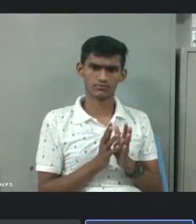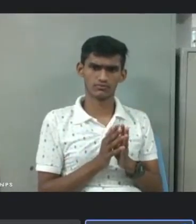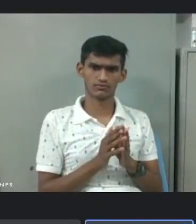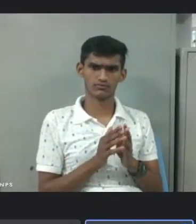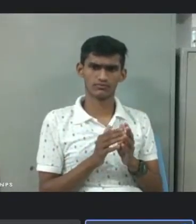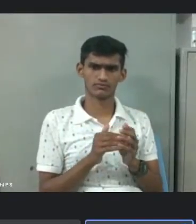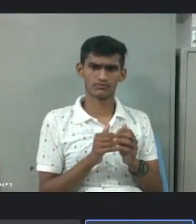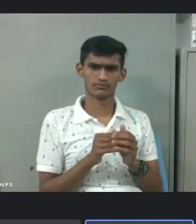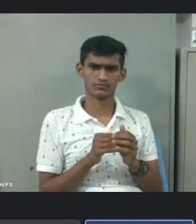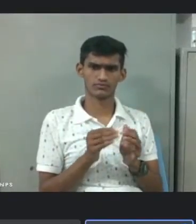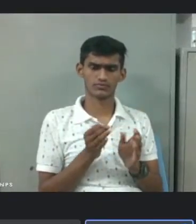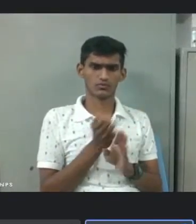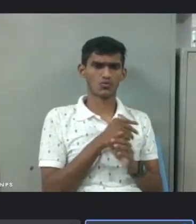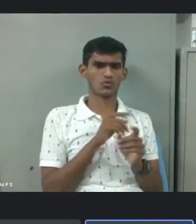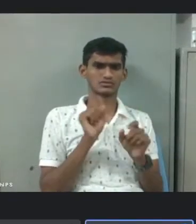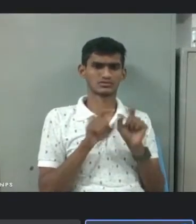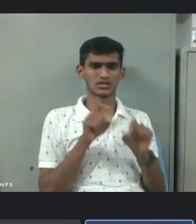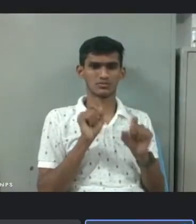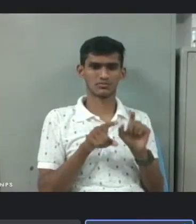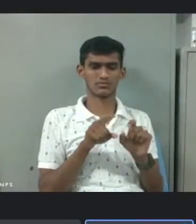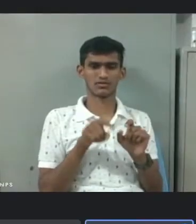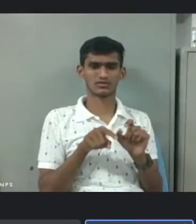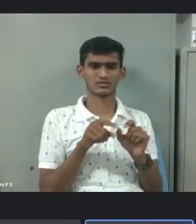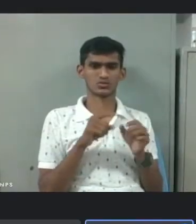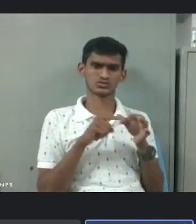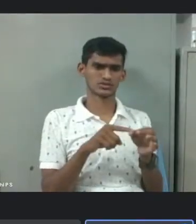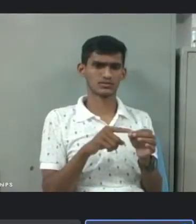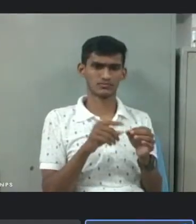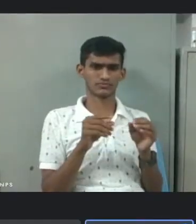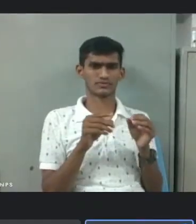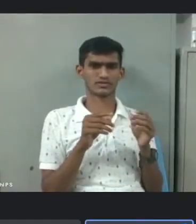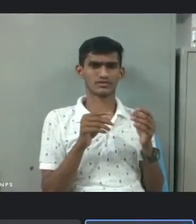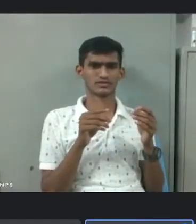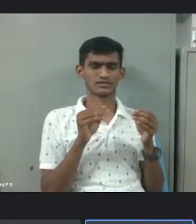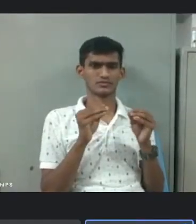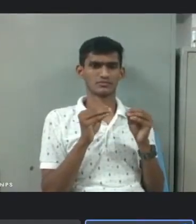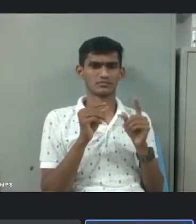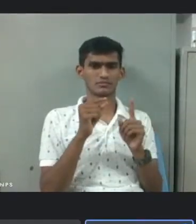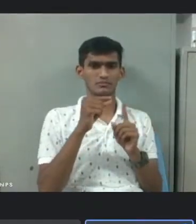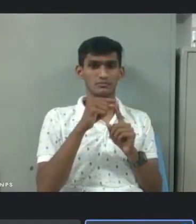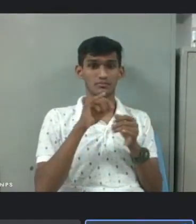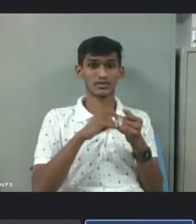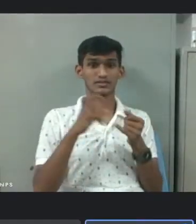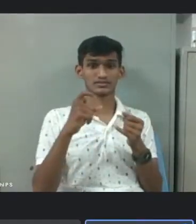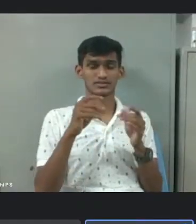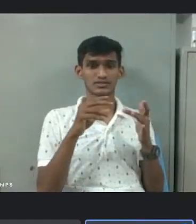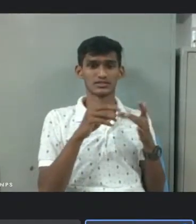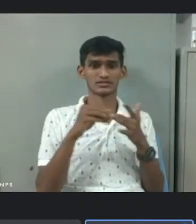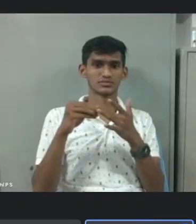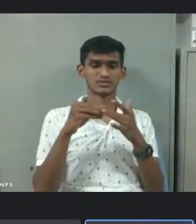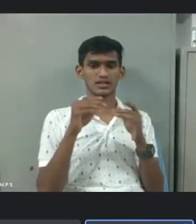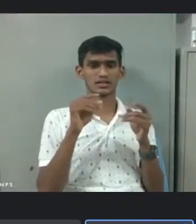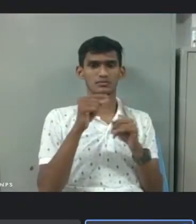ചാറ്റ് ബോക്സിൽ ഒരു ചോദ്യം ചോദിച്ചിരുന്നതാണ്. നമ്മളൊരു PSC ഇവർക്ക് വേണ്ടിയിട്ടുള്ള ഒരു PSC സ്പെഷ്യൽ PSC ഫോർ